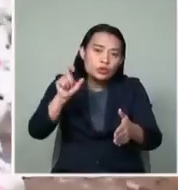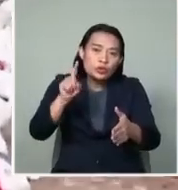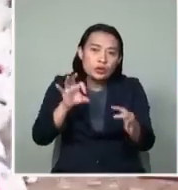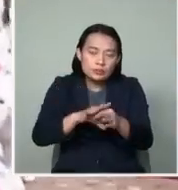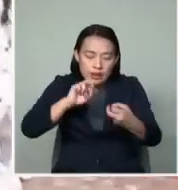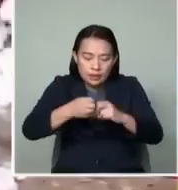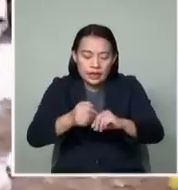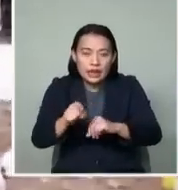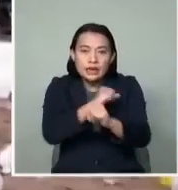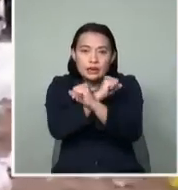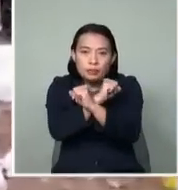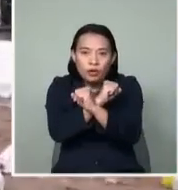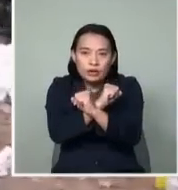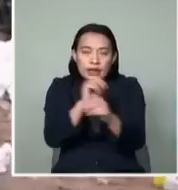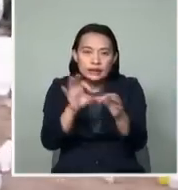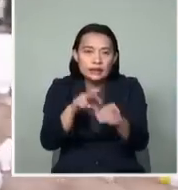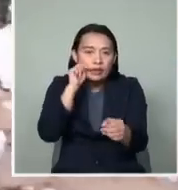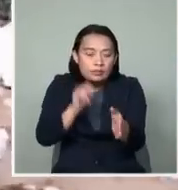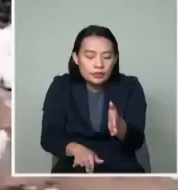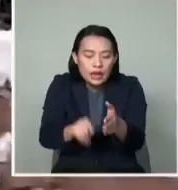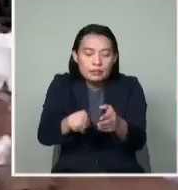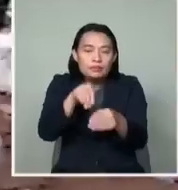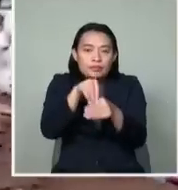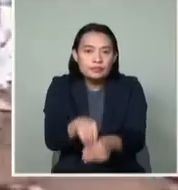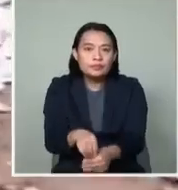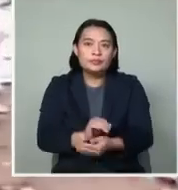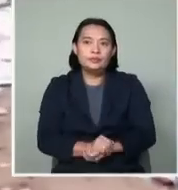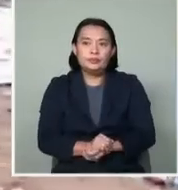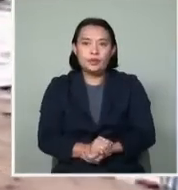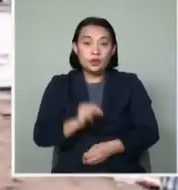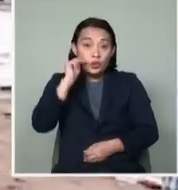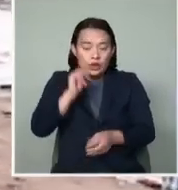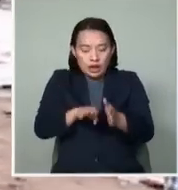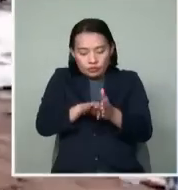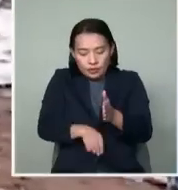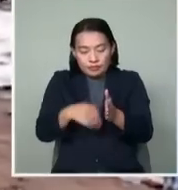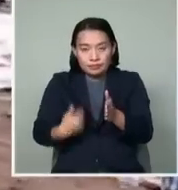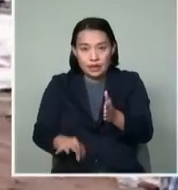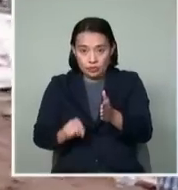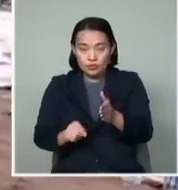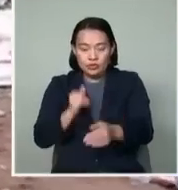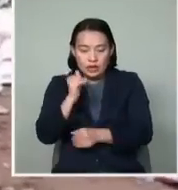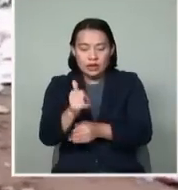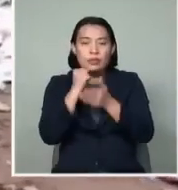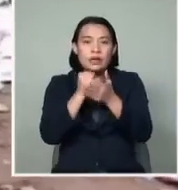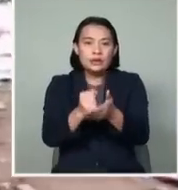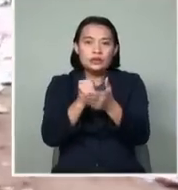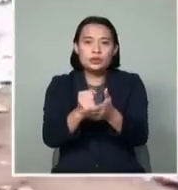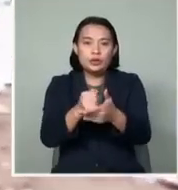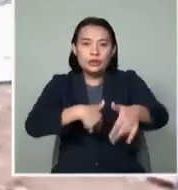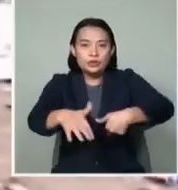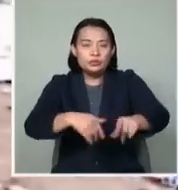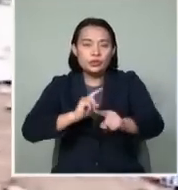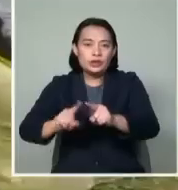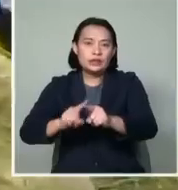ลกระทบจากการสะสมของระดับน้ำในพื้นที่ส่วนพื้นที่ที่ระดับน้ำลดลงแล้วก็ให้เข้าไปช่วยฟื้นฟูและเยียวยาความเสีย